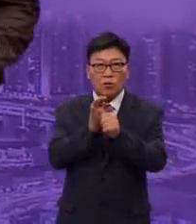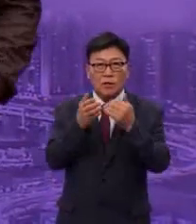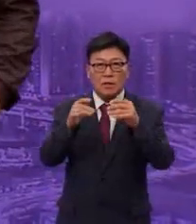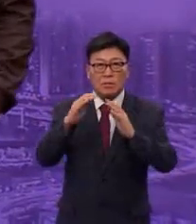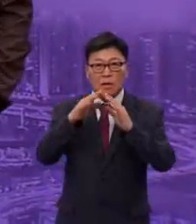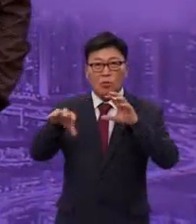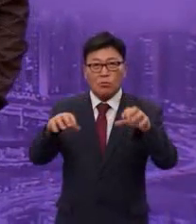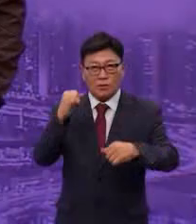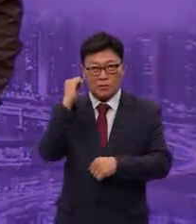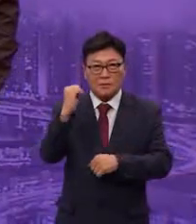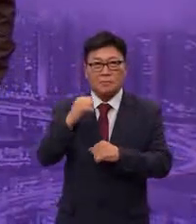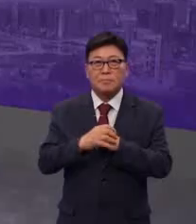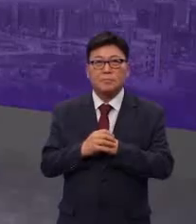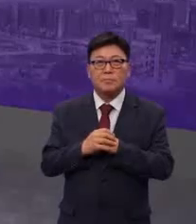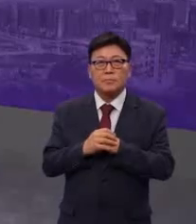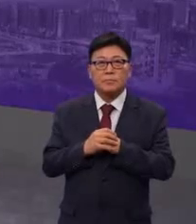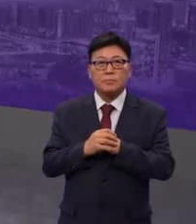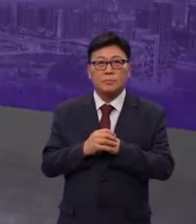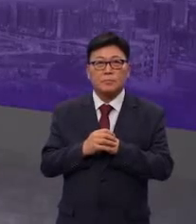공동체 화이팅!